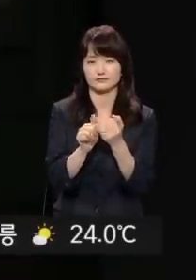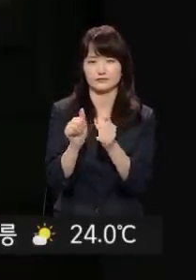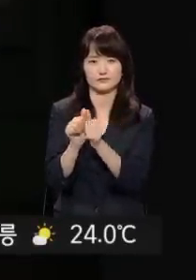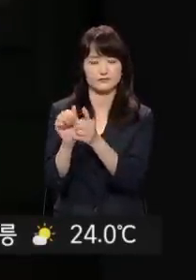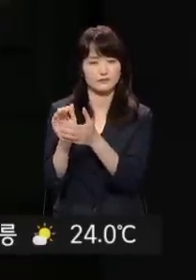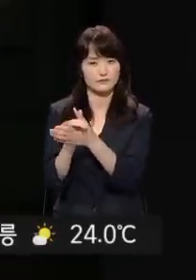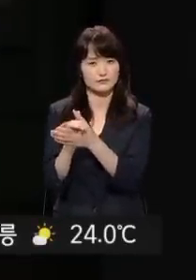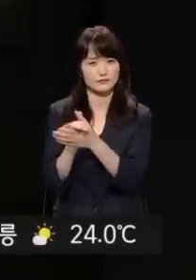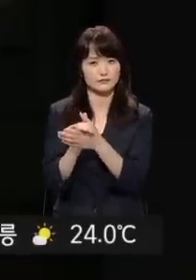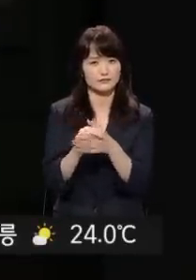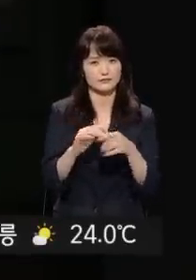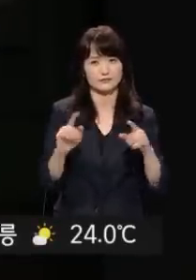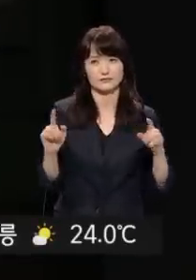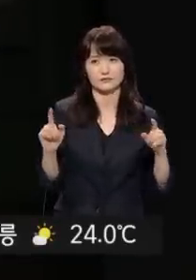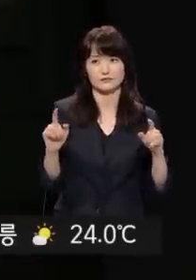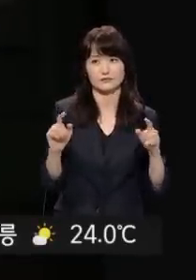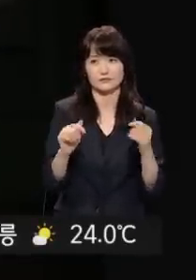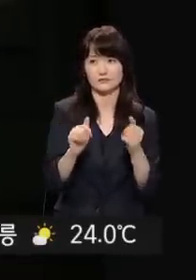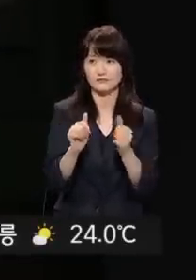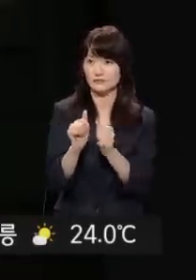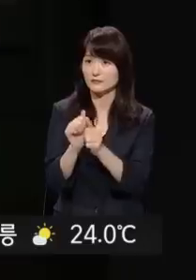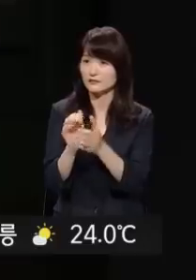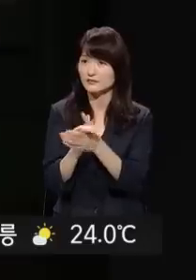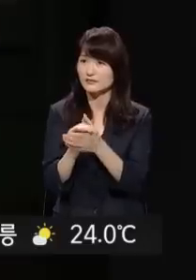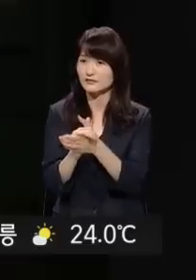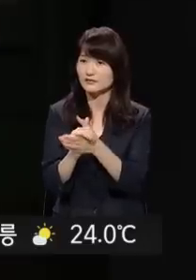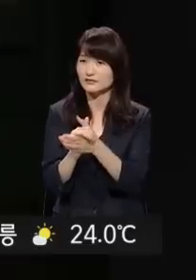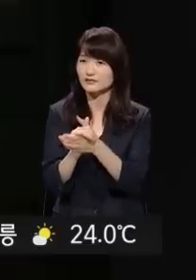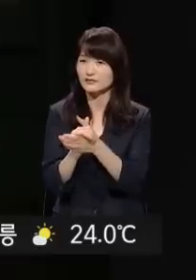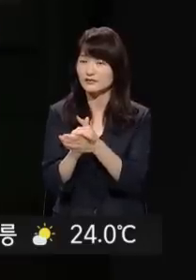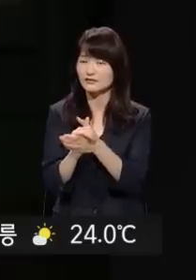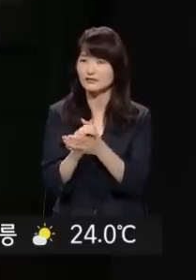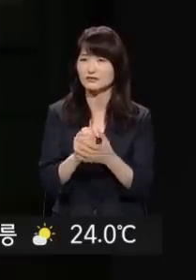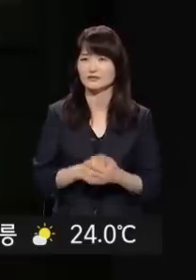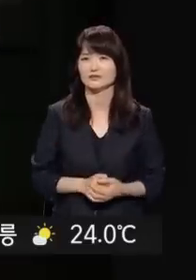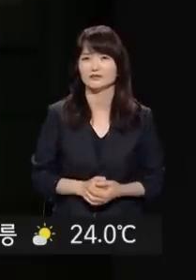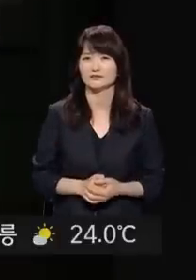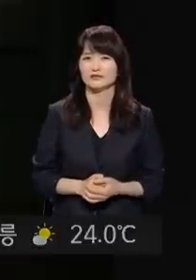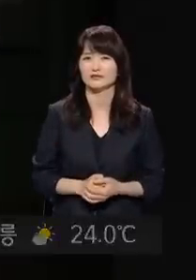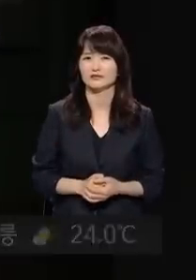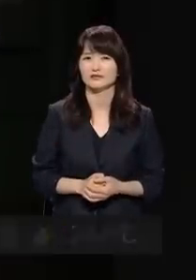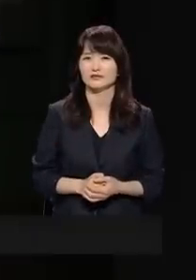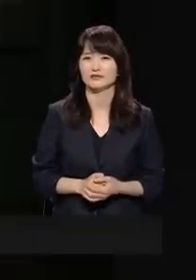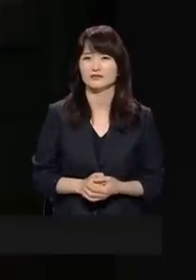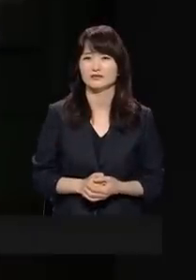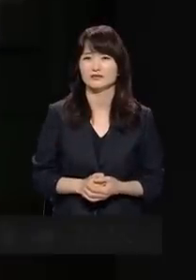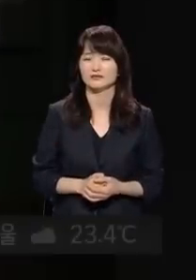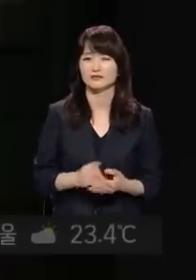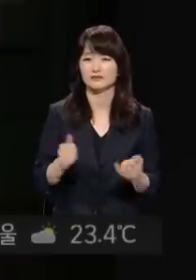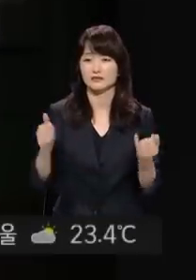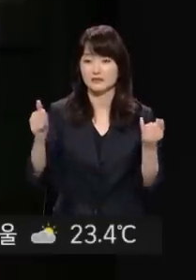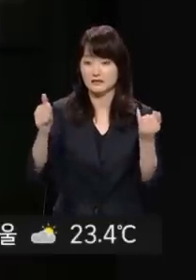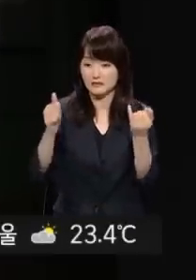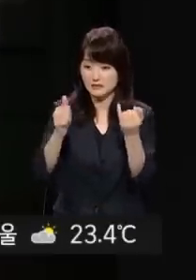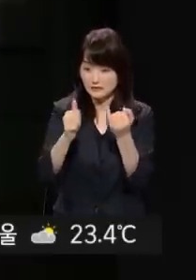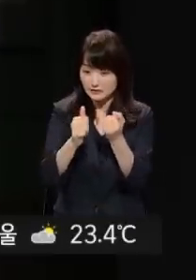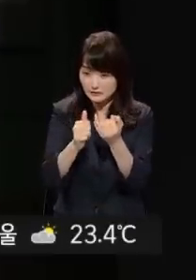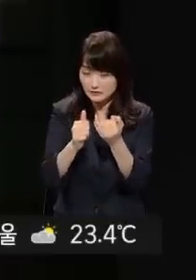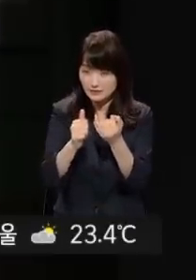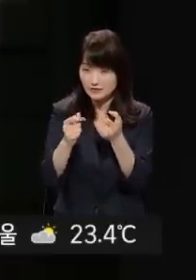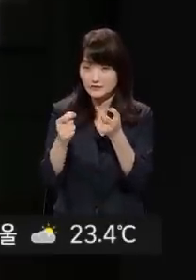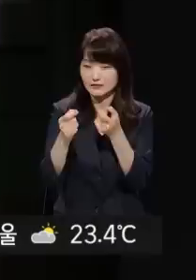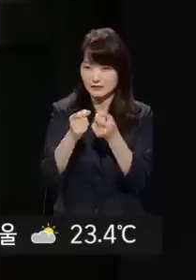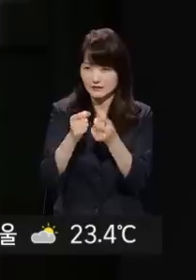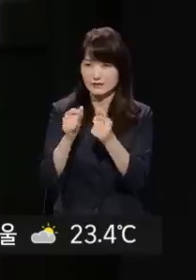다툰 이유는 다름이 아니라 각방 문제예요 그러니까 곧 남편이 돼 남자친구와 다퉜다 이런 사연입니다 이들이 다툰